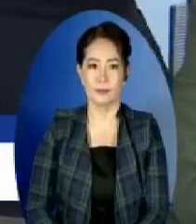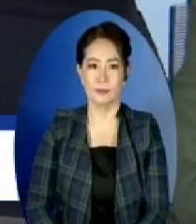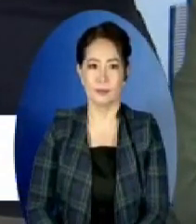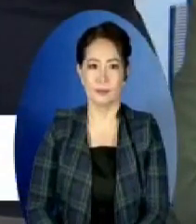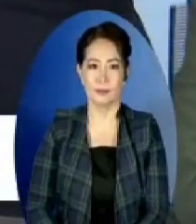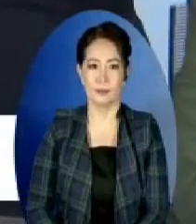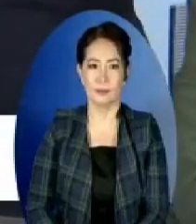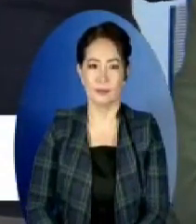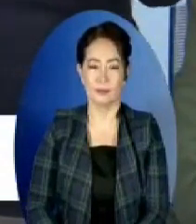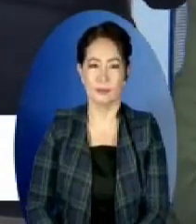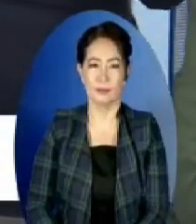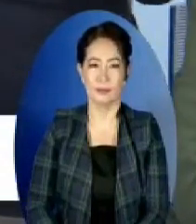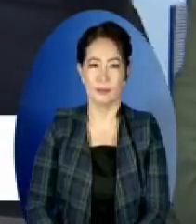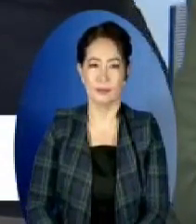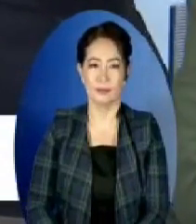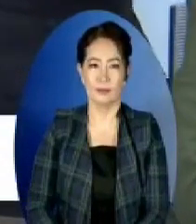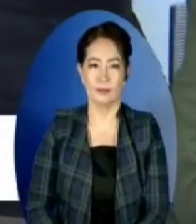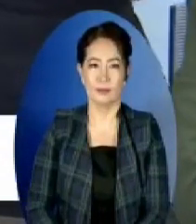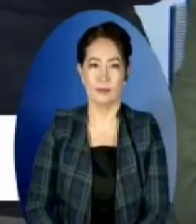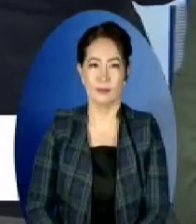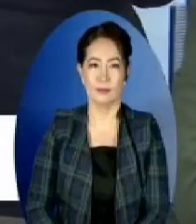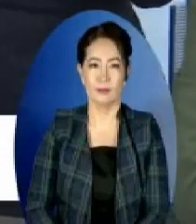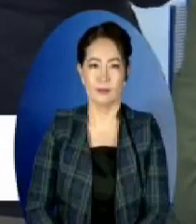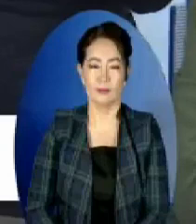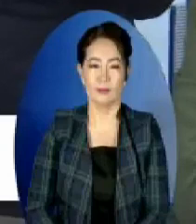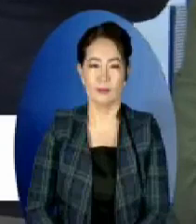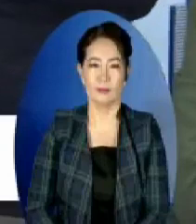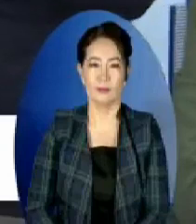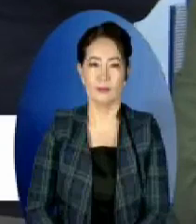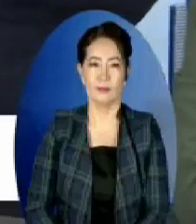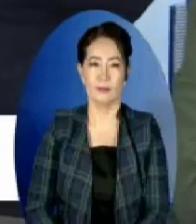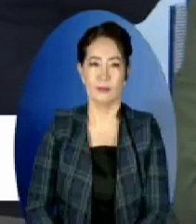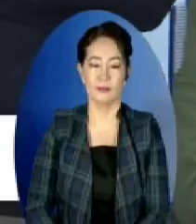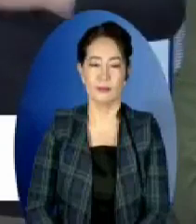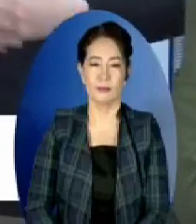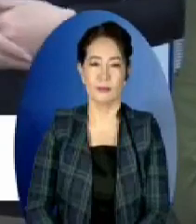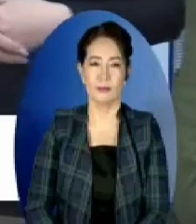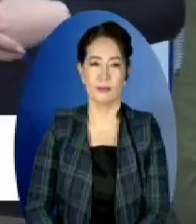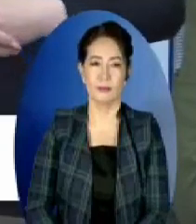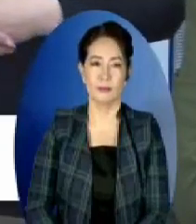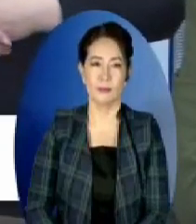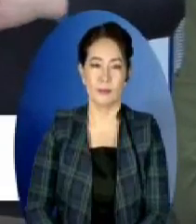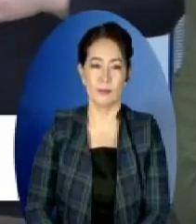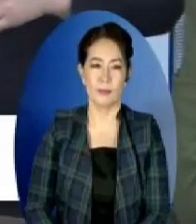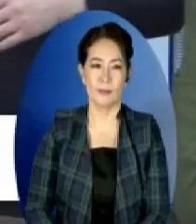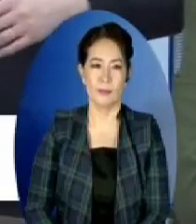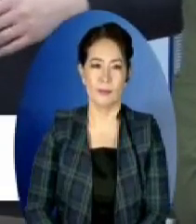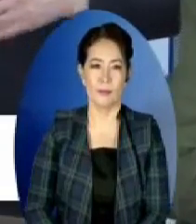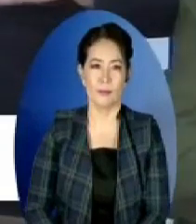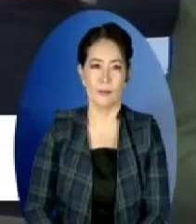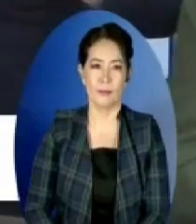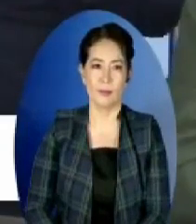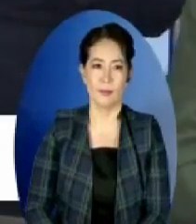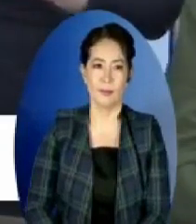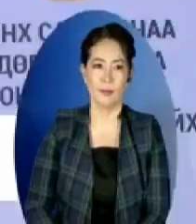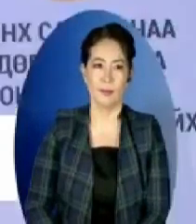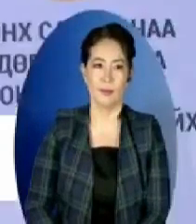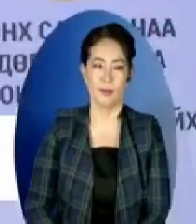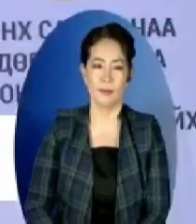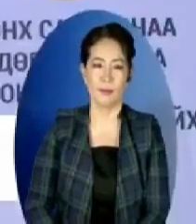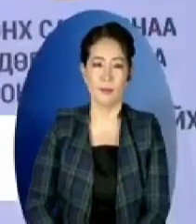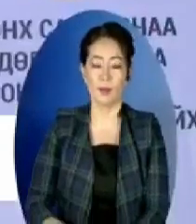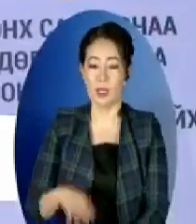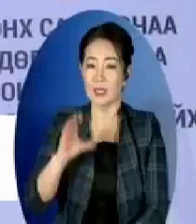хүн тандал шинжилгээ одоо хяналтанд орсон байгаа. Ийм мэдээтэй байна өнөөдрийн